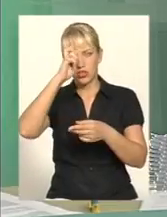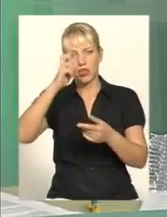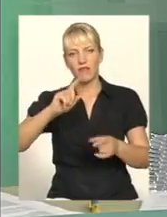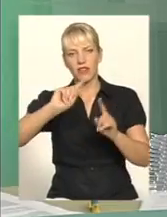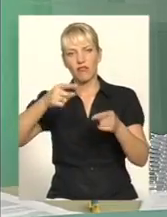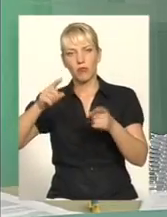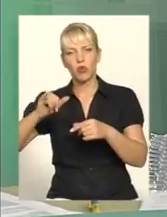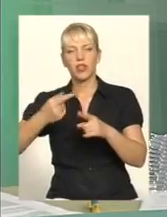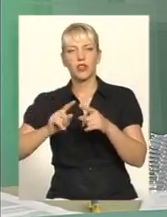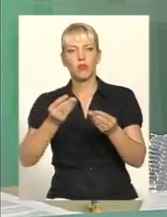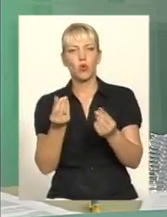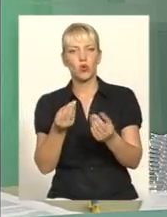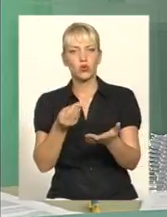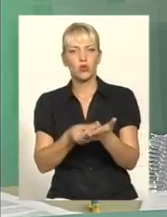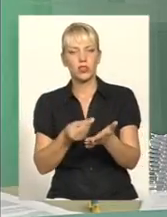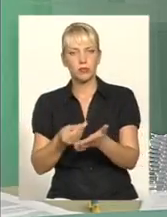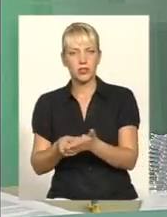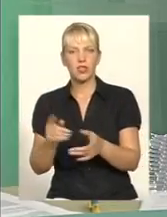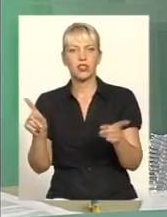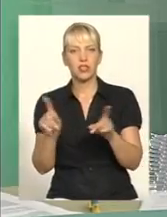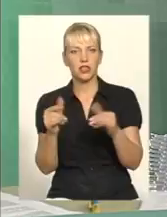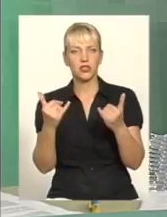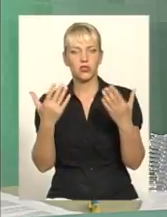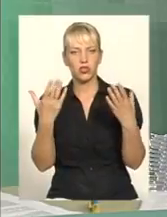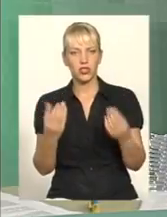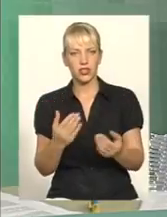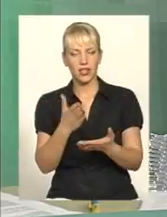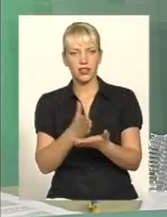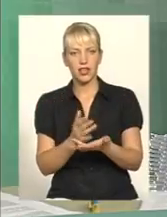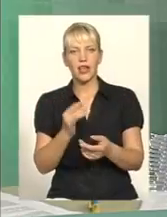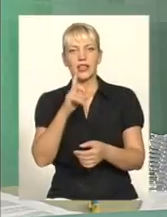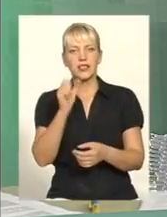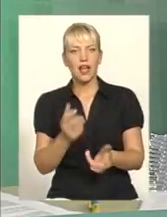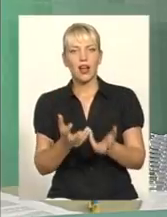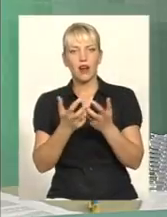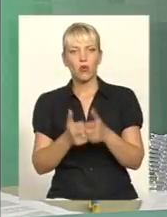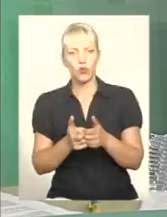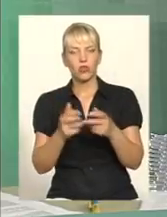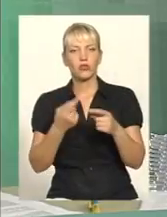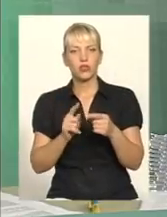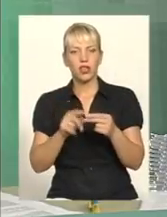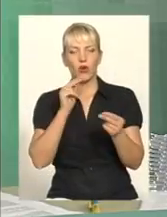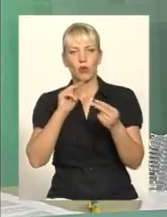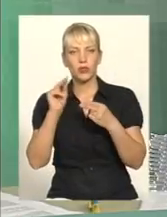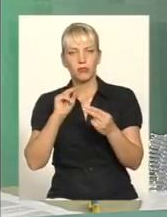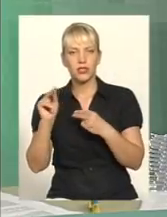тим кошторисним призначенням, які відповідно у нас на сьогоднішній день є. І саме за рахунок оцієї оптимізації вивільні кошти ми можемо кинути